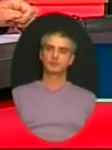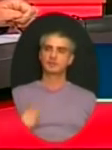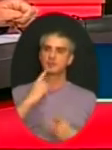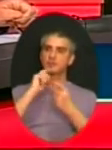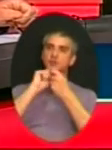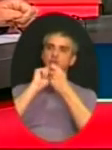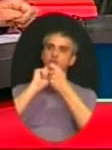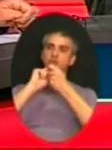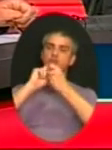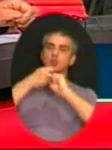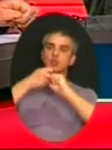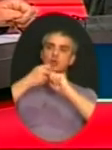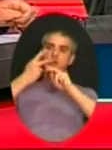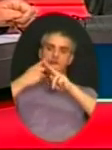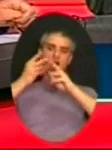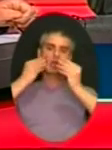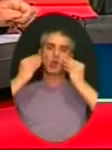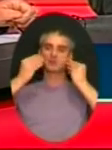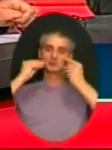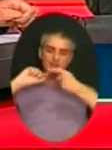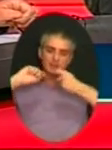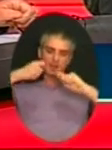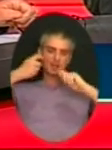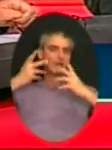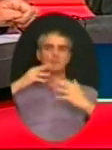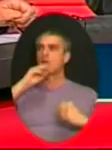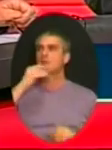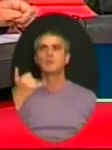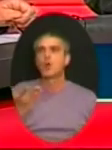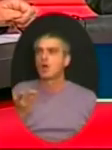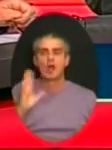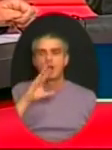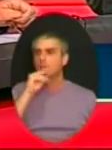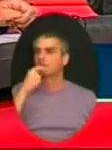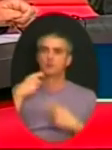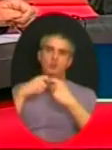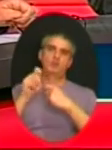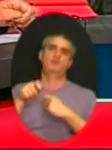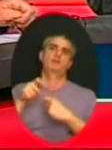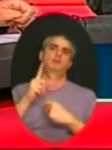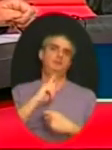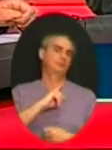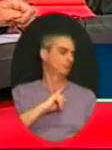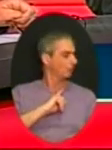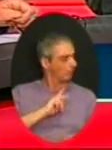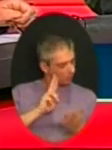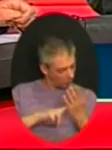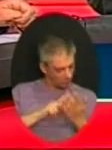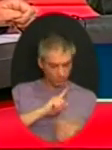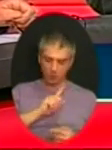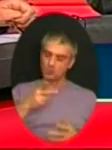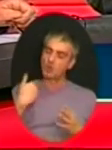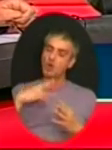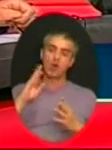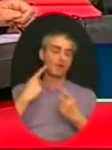השינוי שלה היה קוסמטיקה, הרי על מה דיברו היום? על מה דיברו חברי